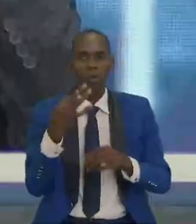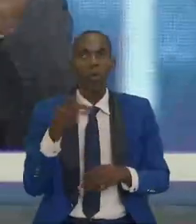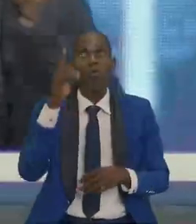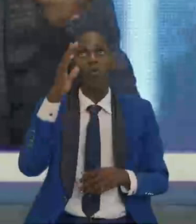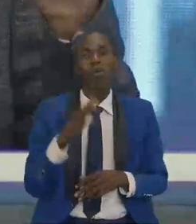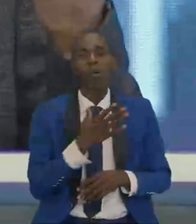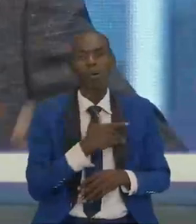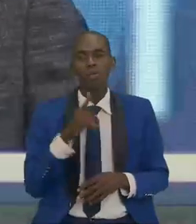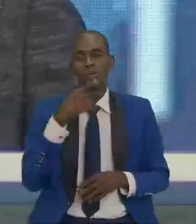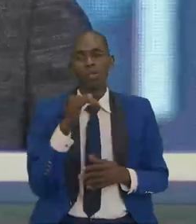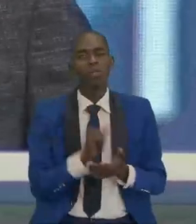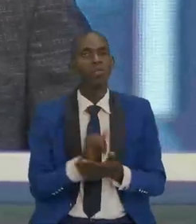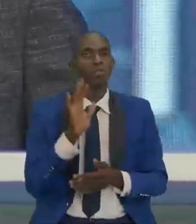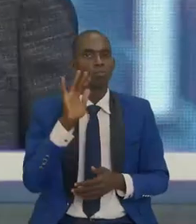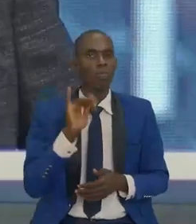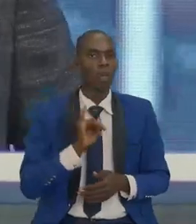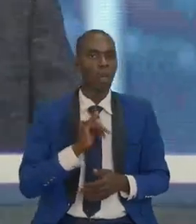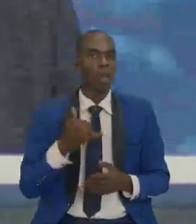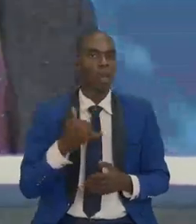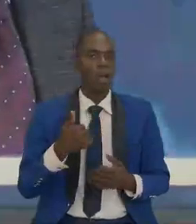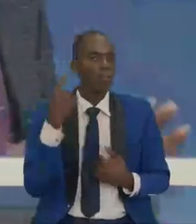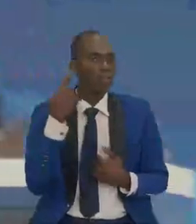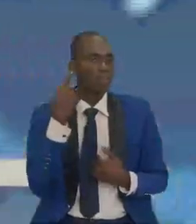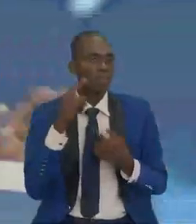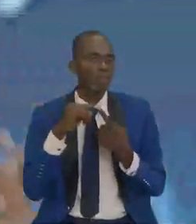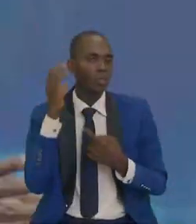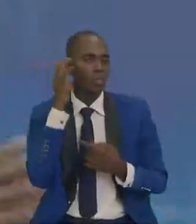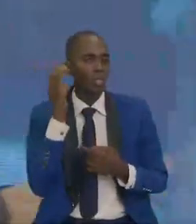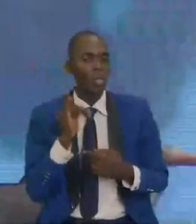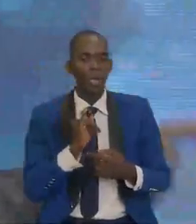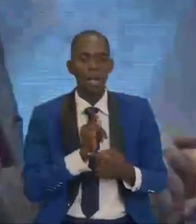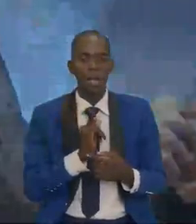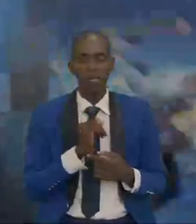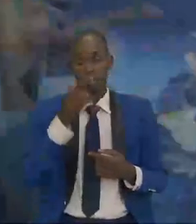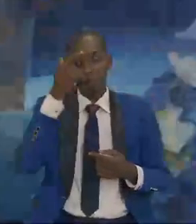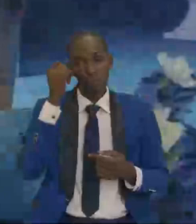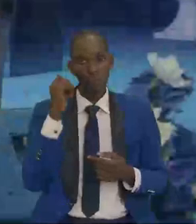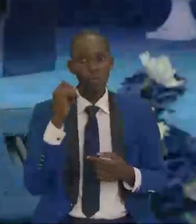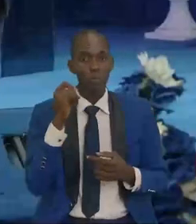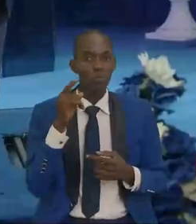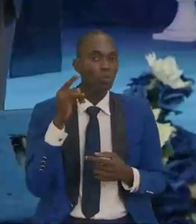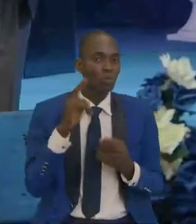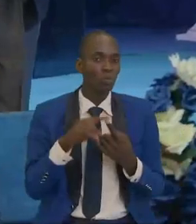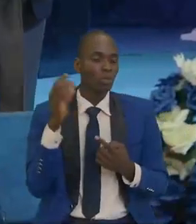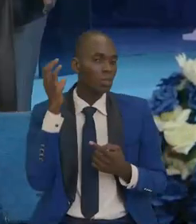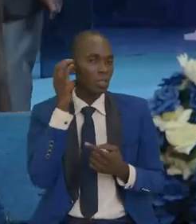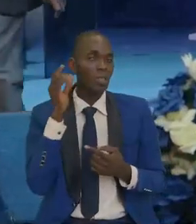Et vous écoutez attentivement la parole de Dieu. Et tu dis, mais j'ai des oreilles pour entendre.